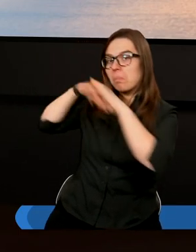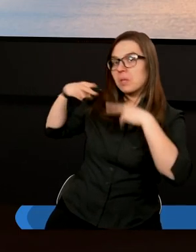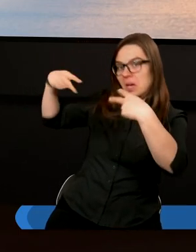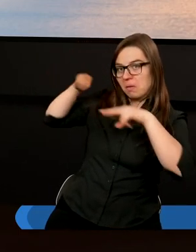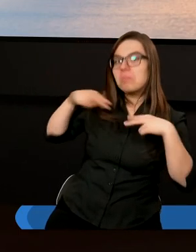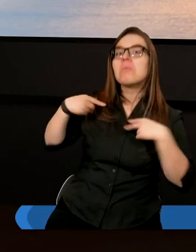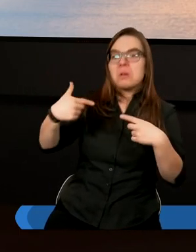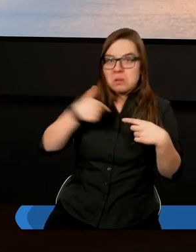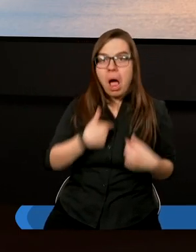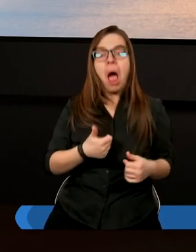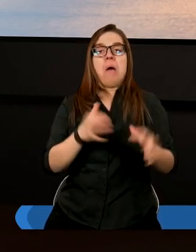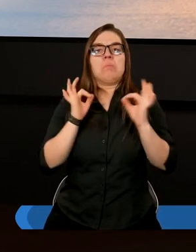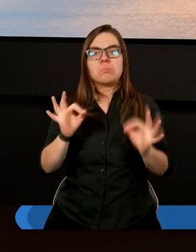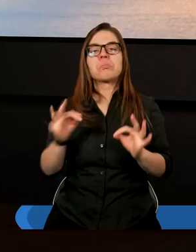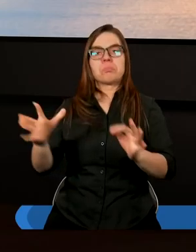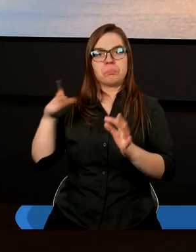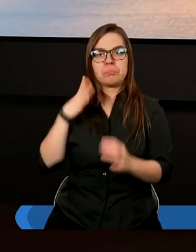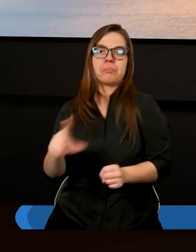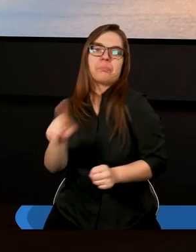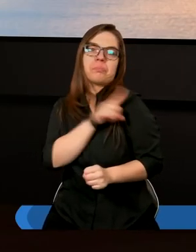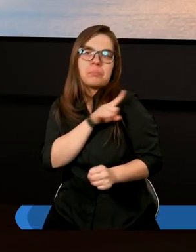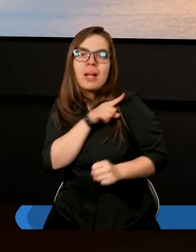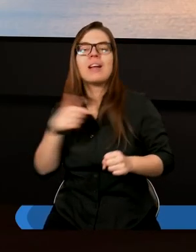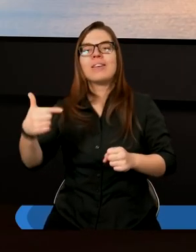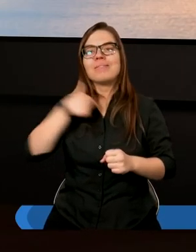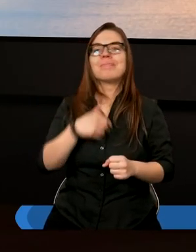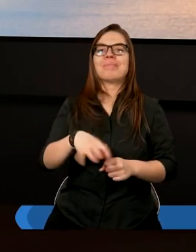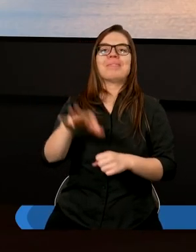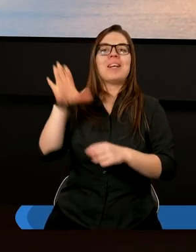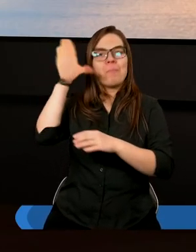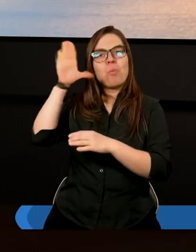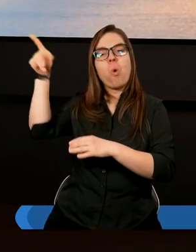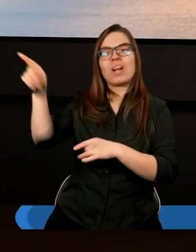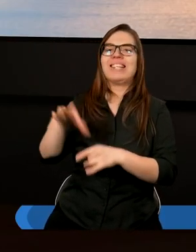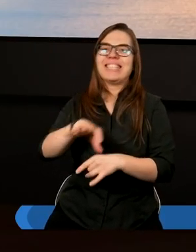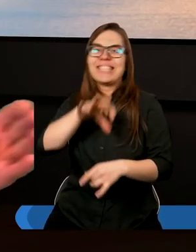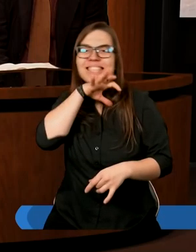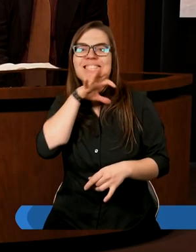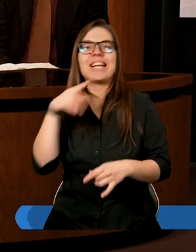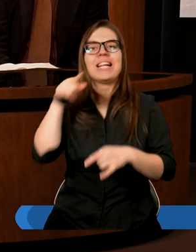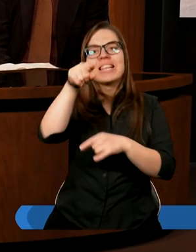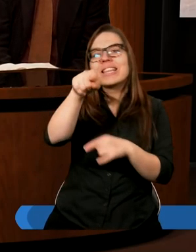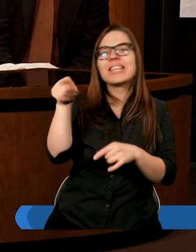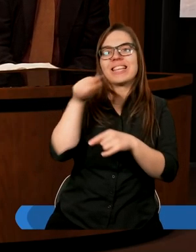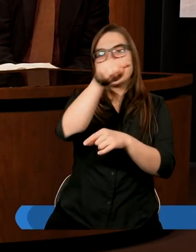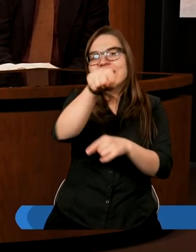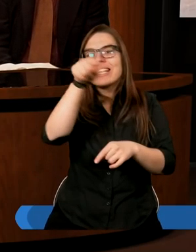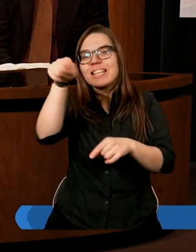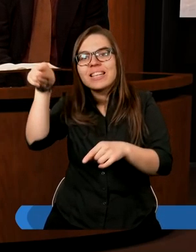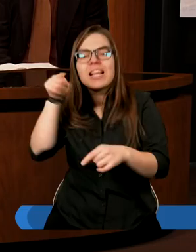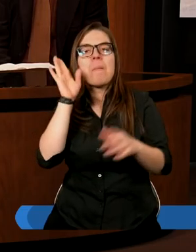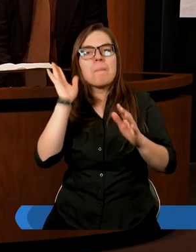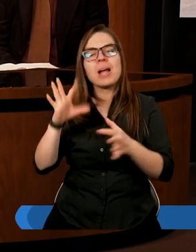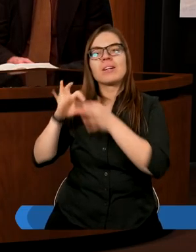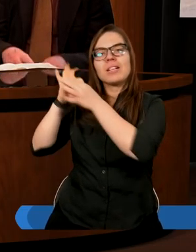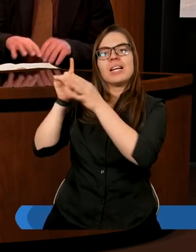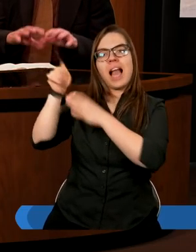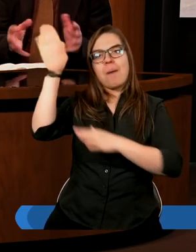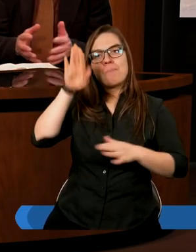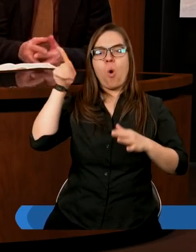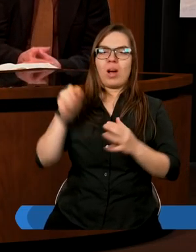wiernie przekazywałeś to innym ludziom chciałbym jeszcze jedno zdanie